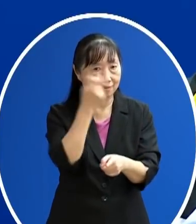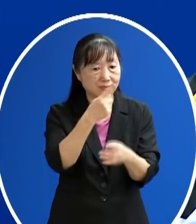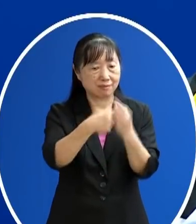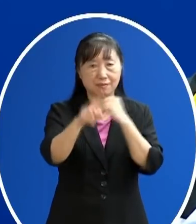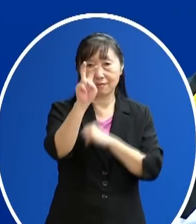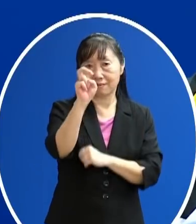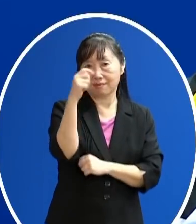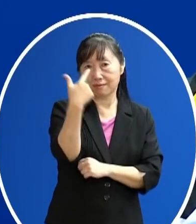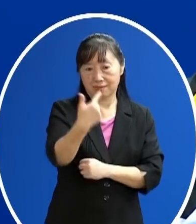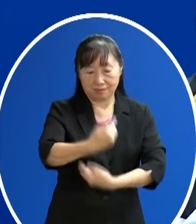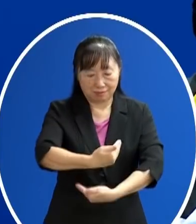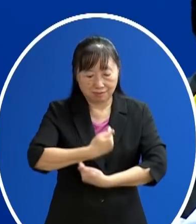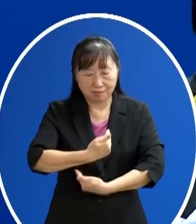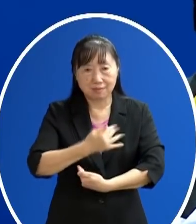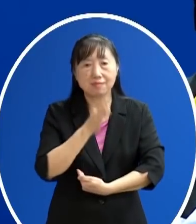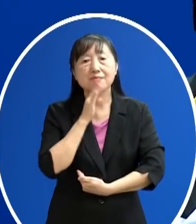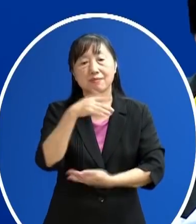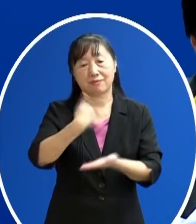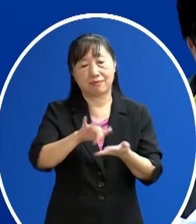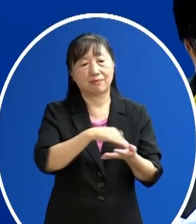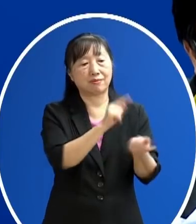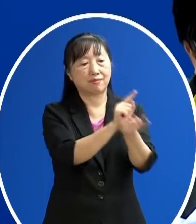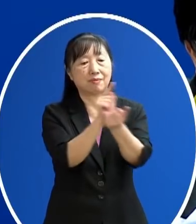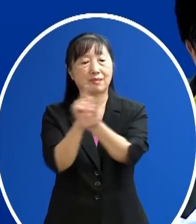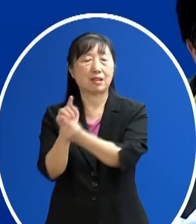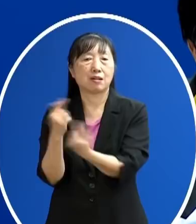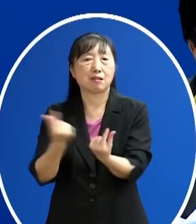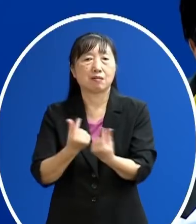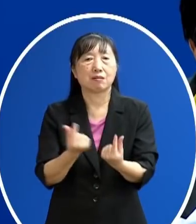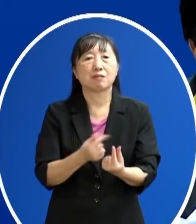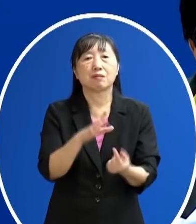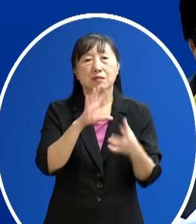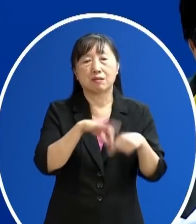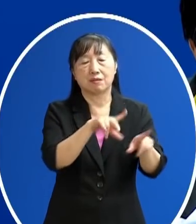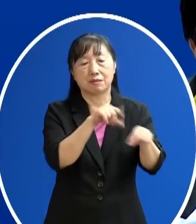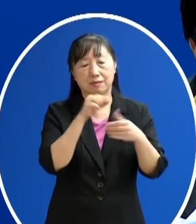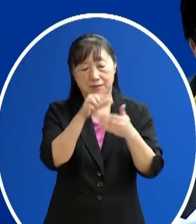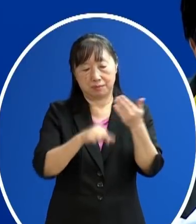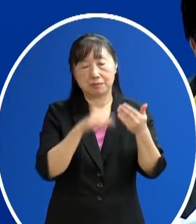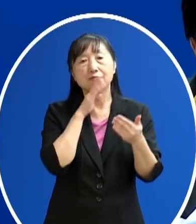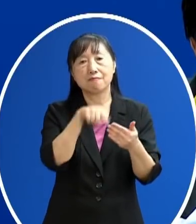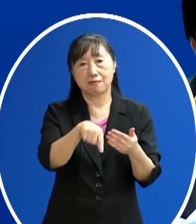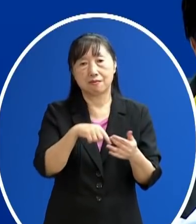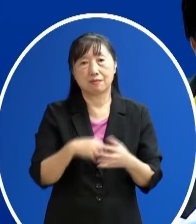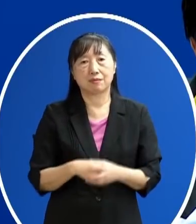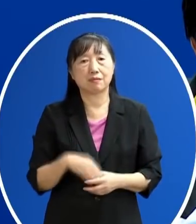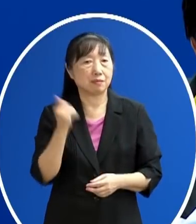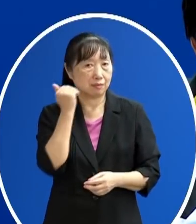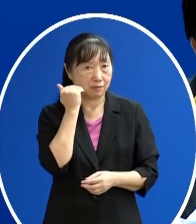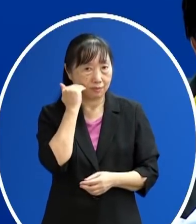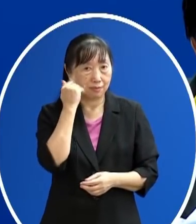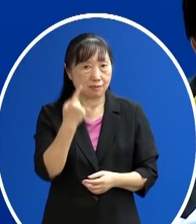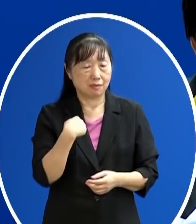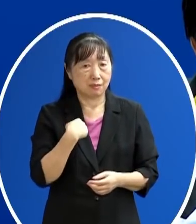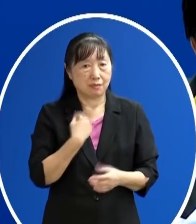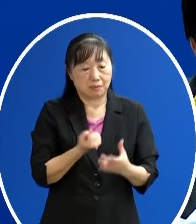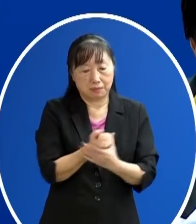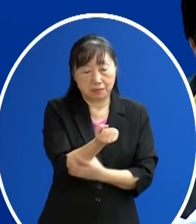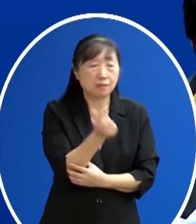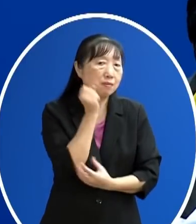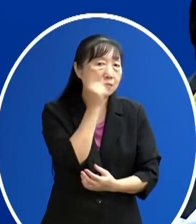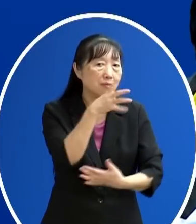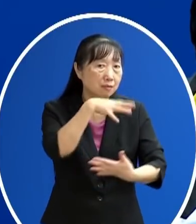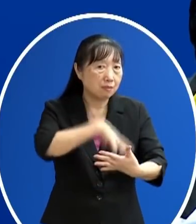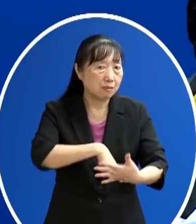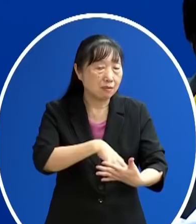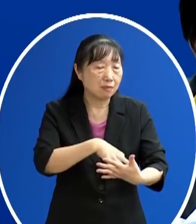26名的婴儿列为接触者，那也是根据这个工作手册 就是说如果是在出生一个月内